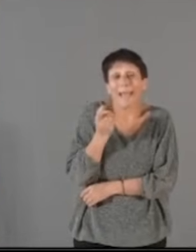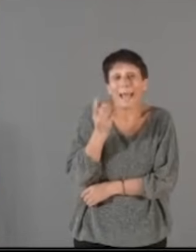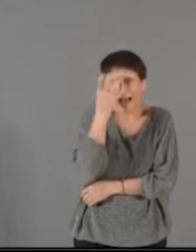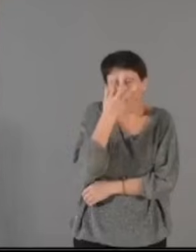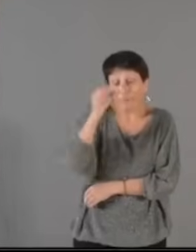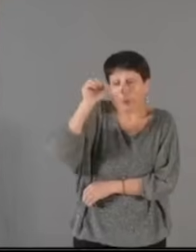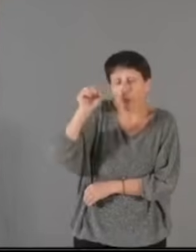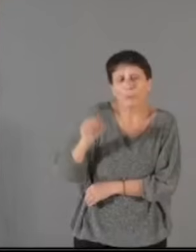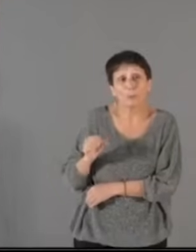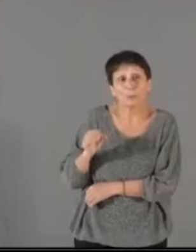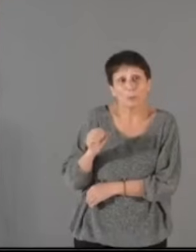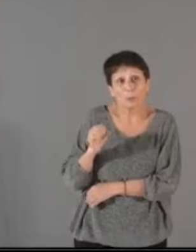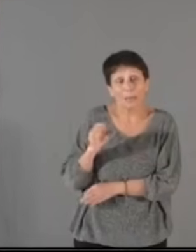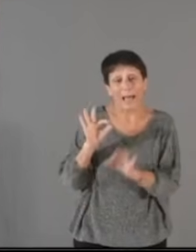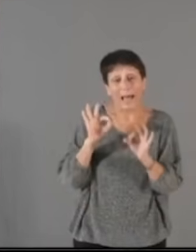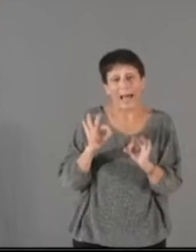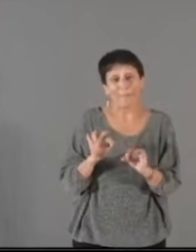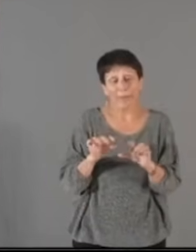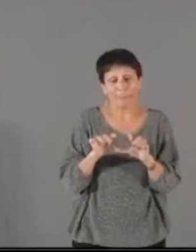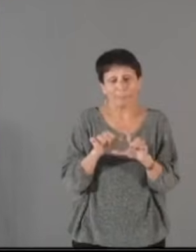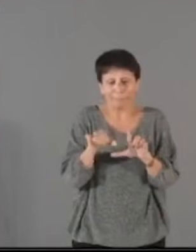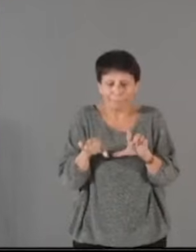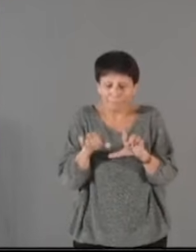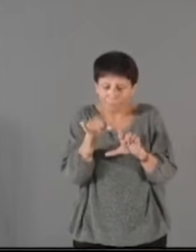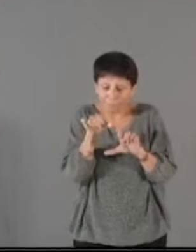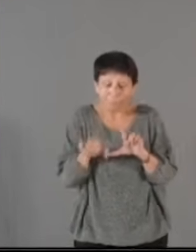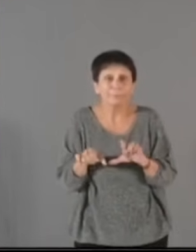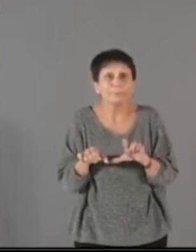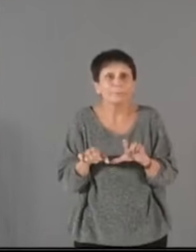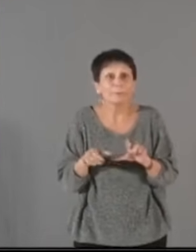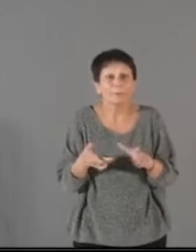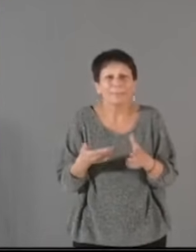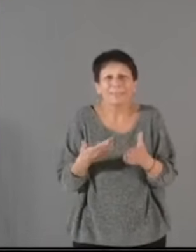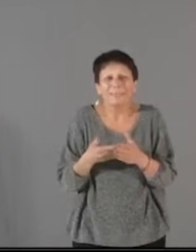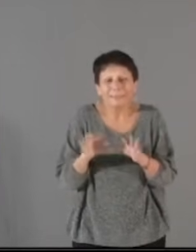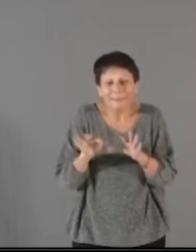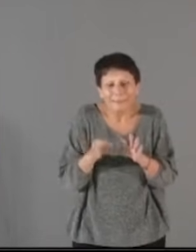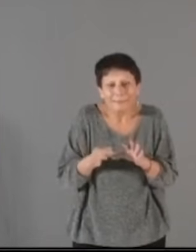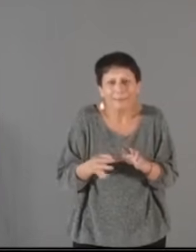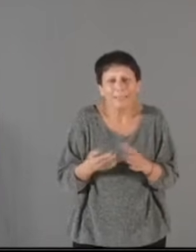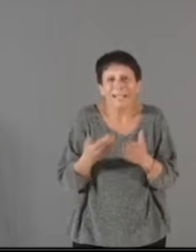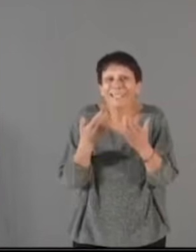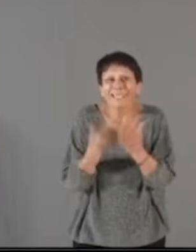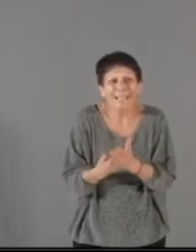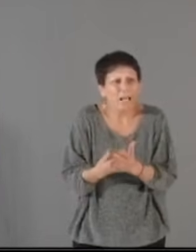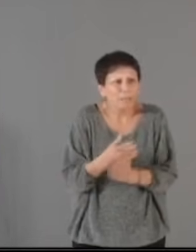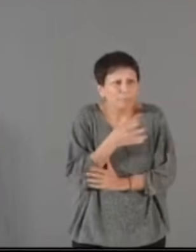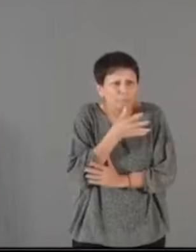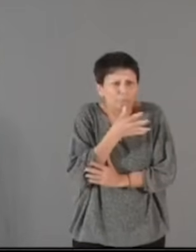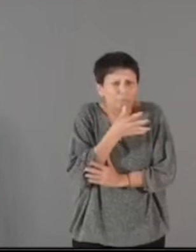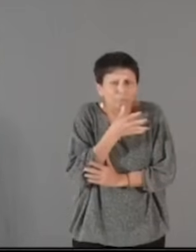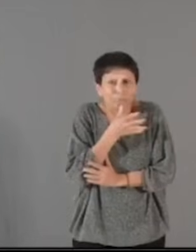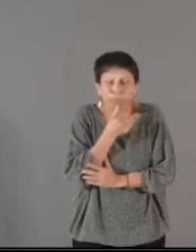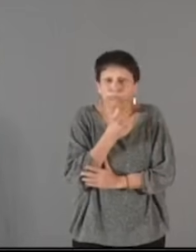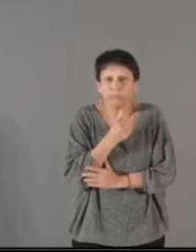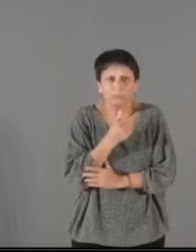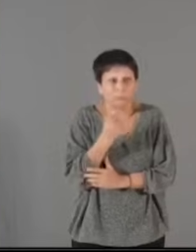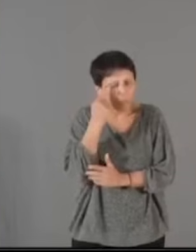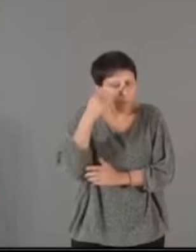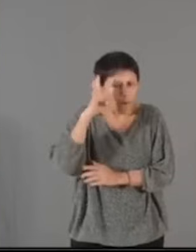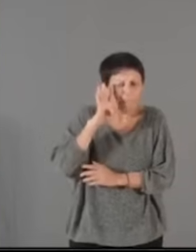subsaharienne, qui est l'excision. L'excision, s'il n'y a pas plus abominable que ça pour les femmes. Je n'en entends pas